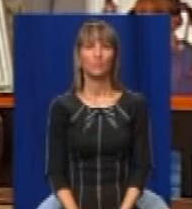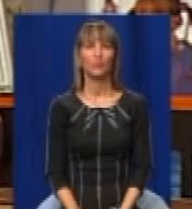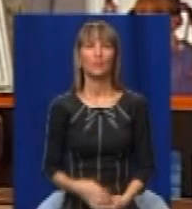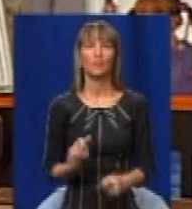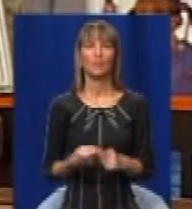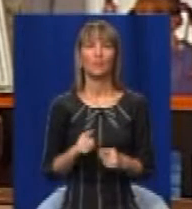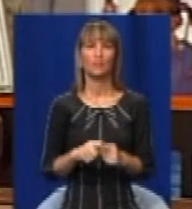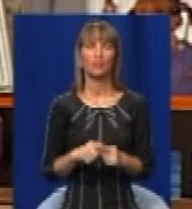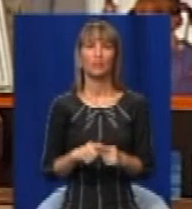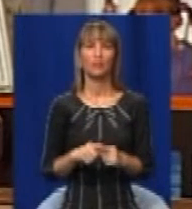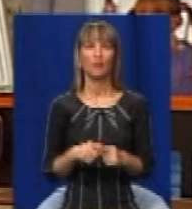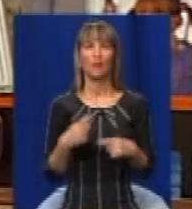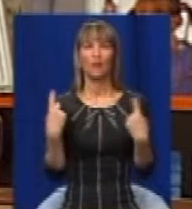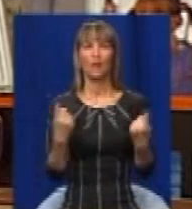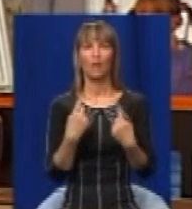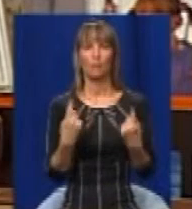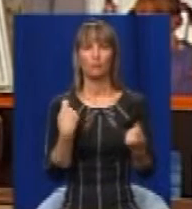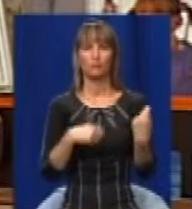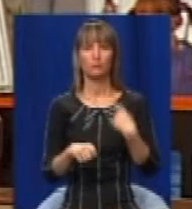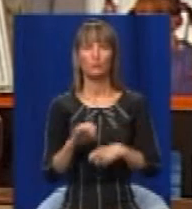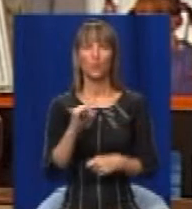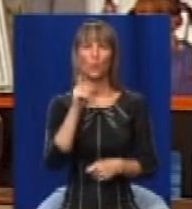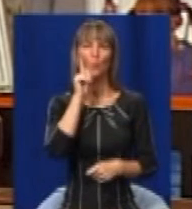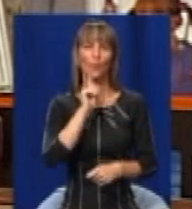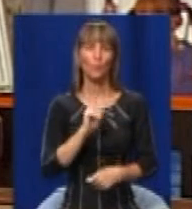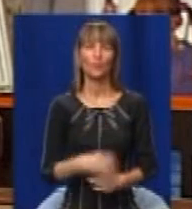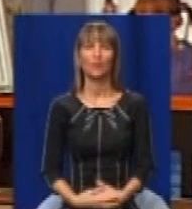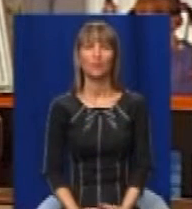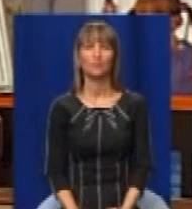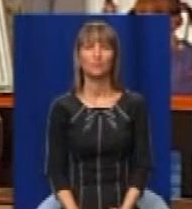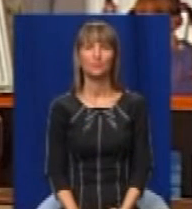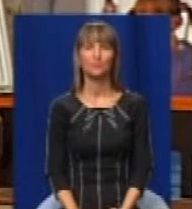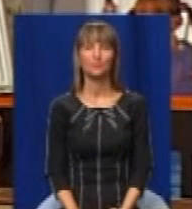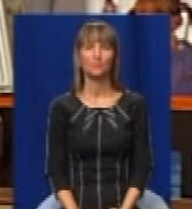це стиль повсякденний і він удобний. Тобто,